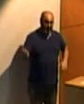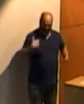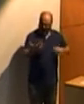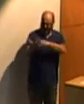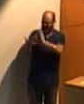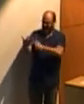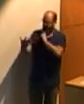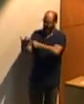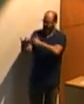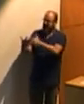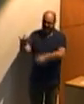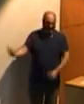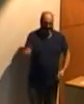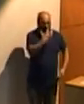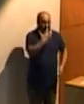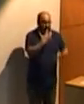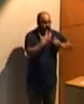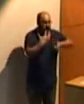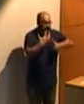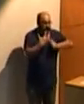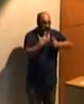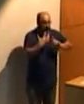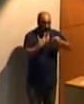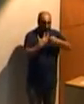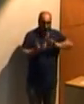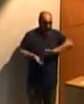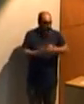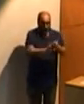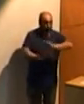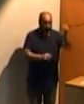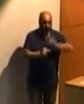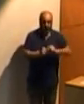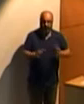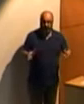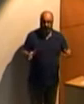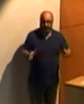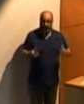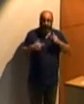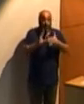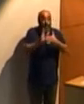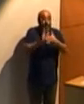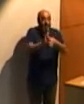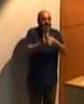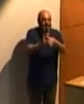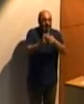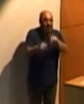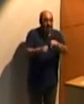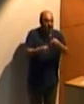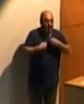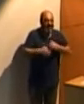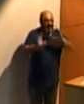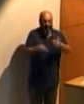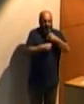quelque chose qui n'était pas prévu la relation fait que je ne peux pas tout prévoir